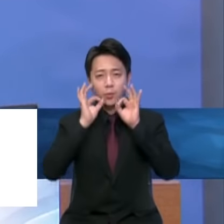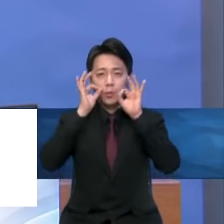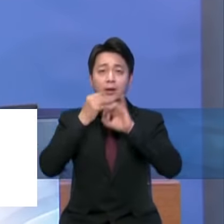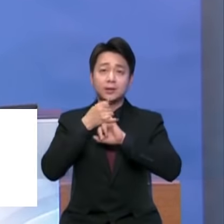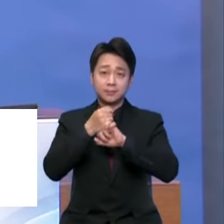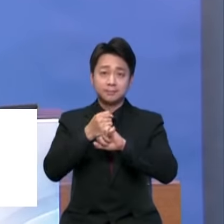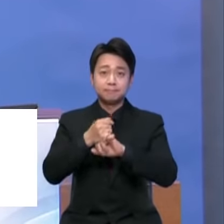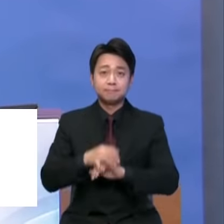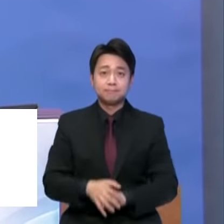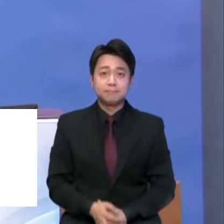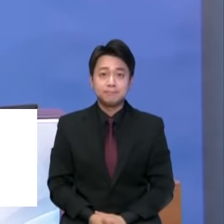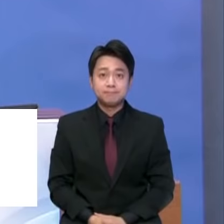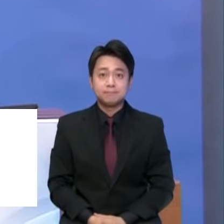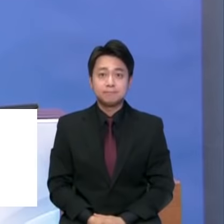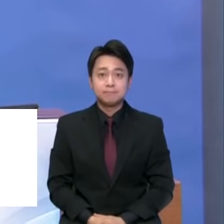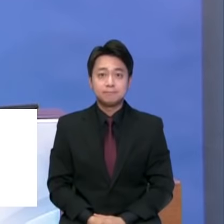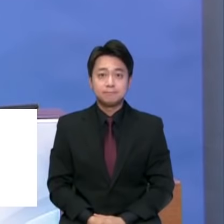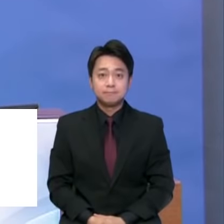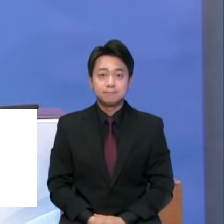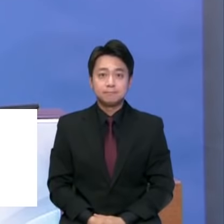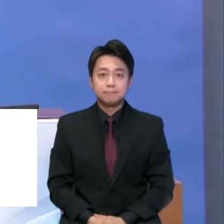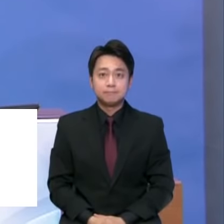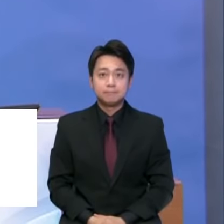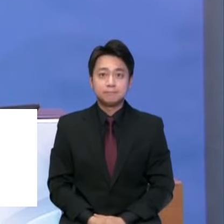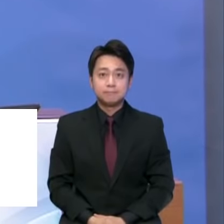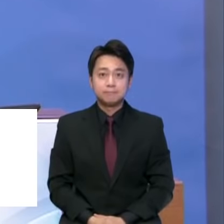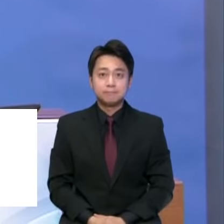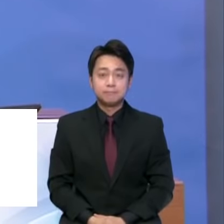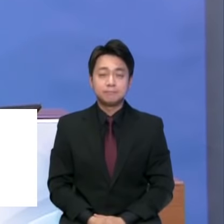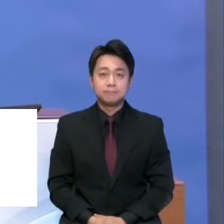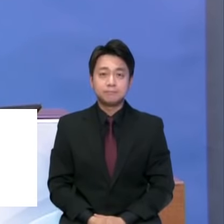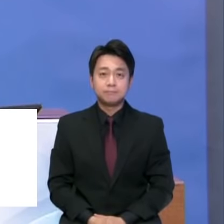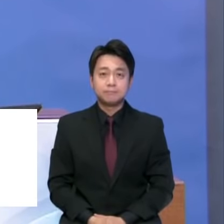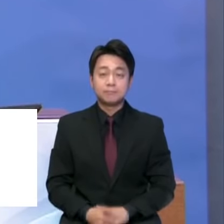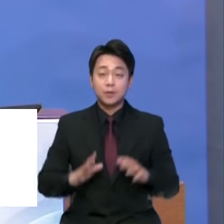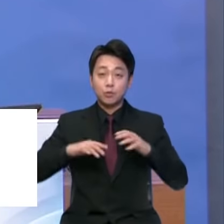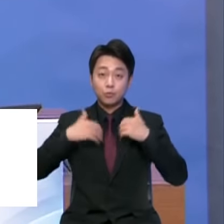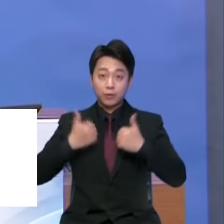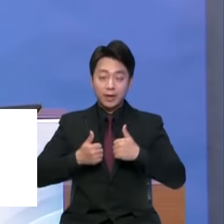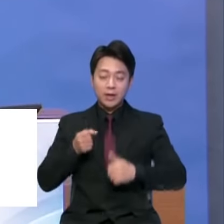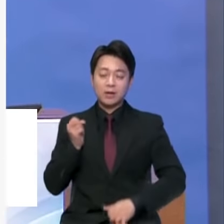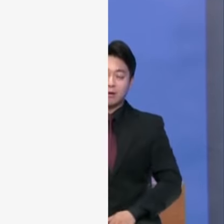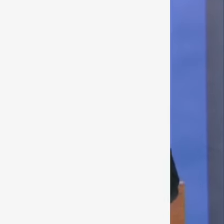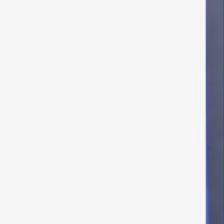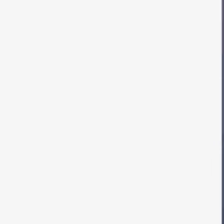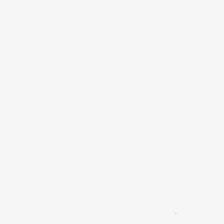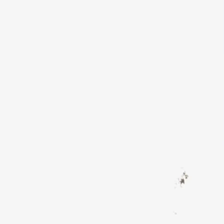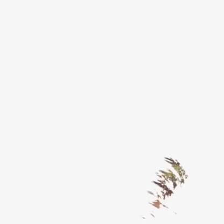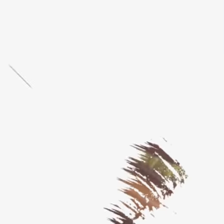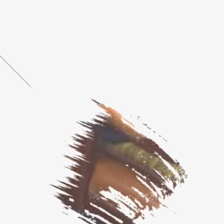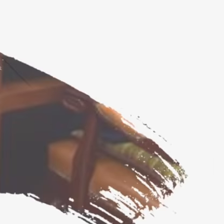그렇게 운영되도록 여야 모두 함께 노력합시다.